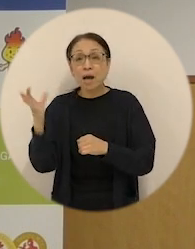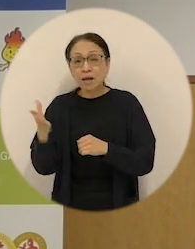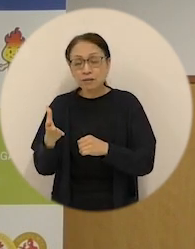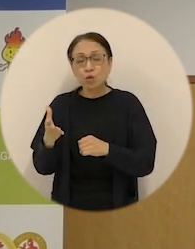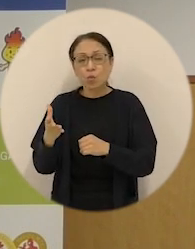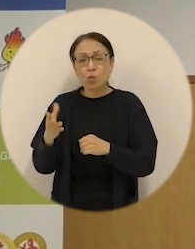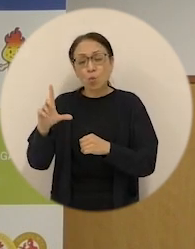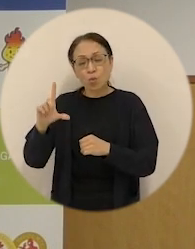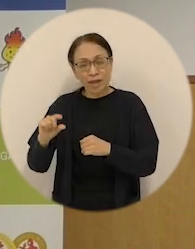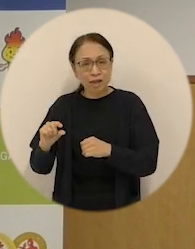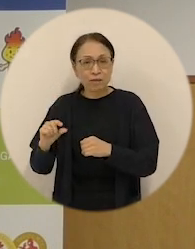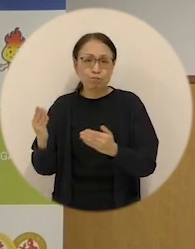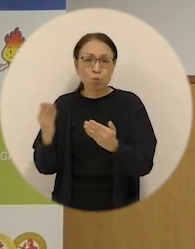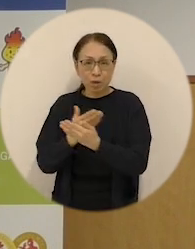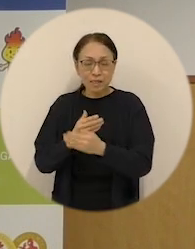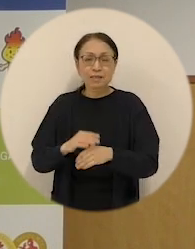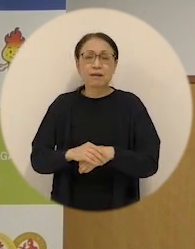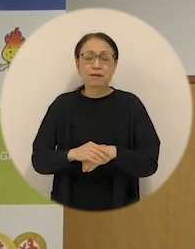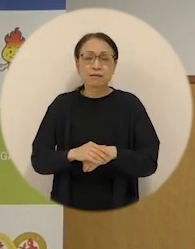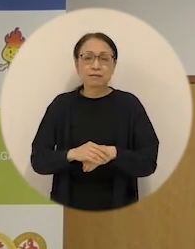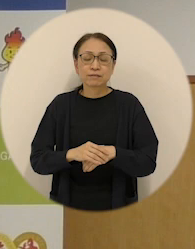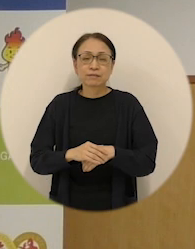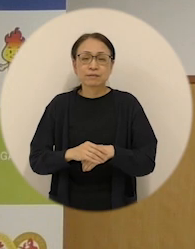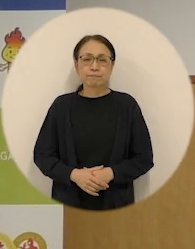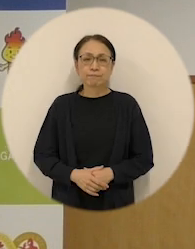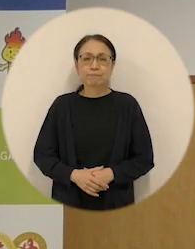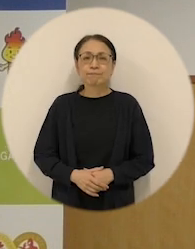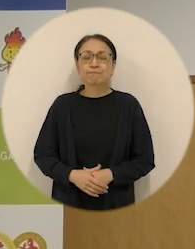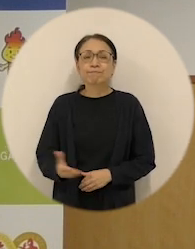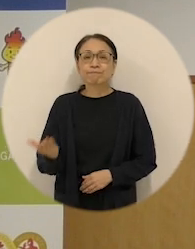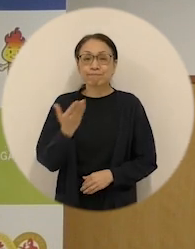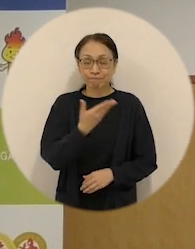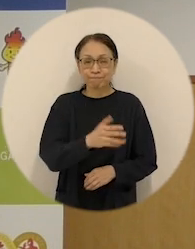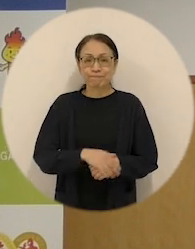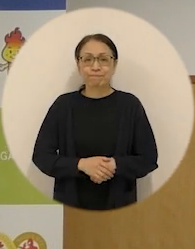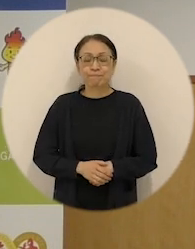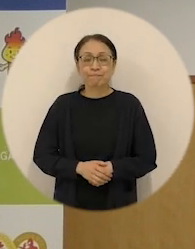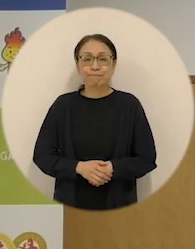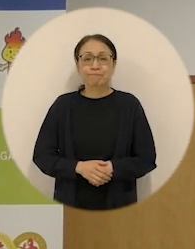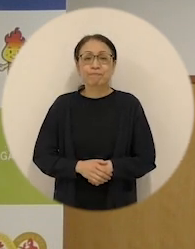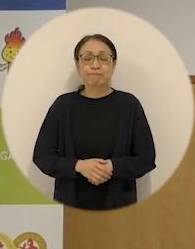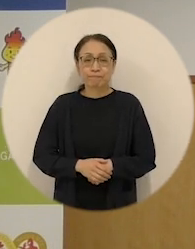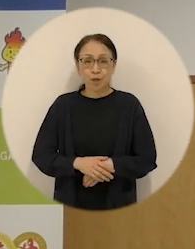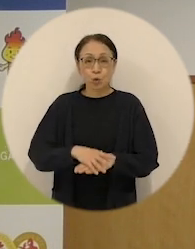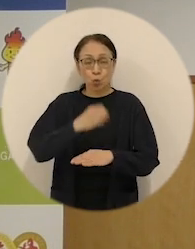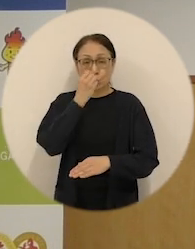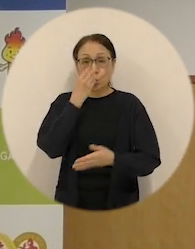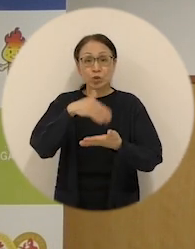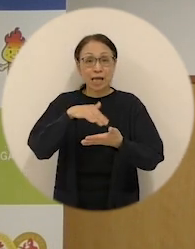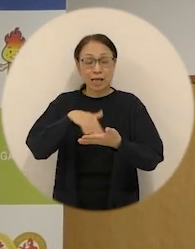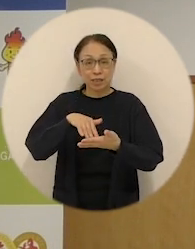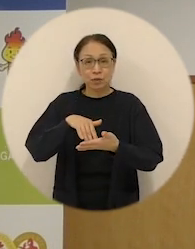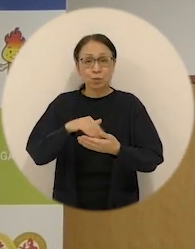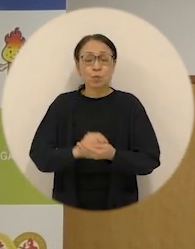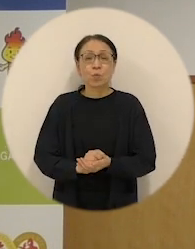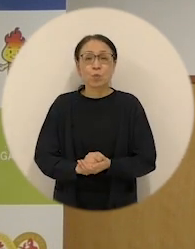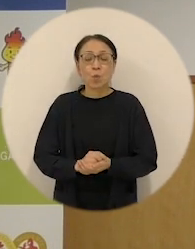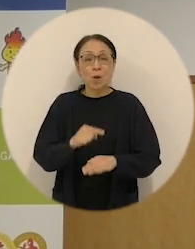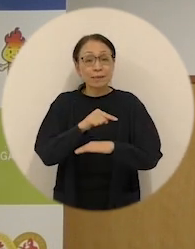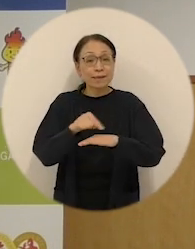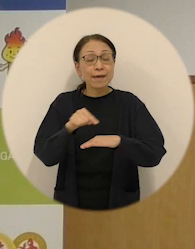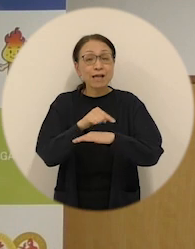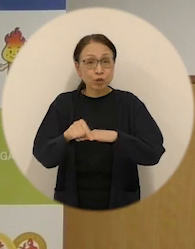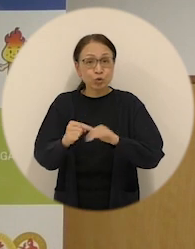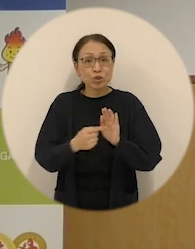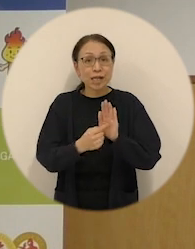7.7% の減となっております。次に当初予算における市の第9次総合計画に掲げ